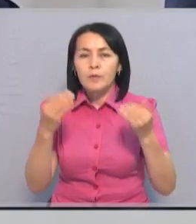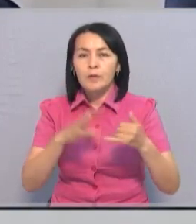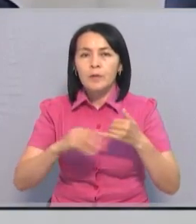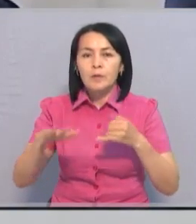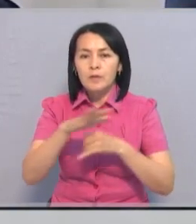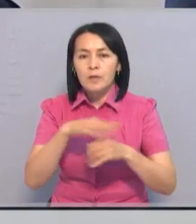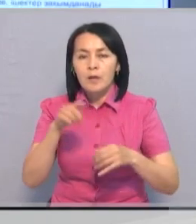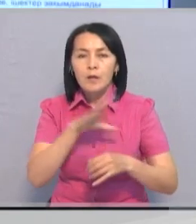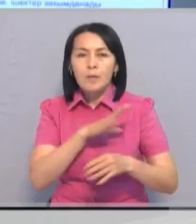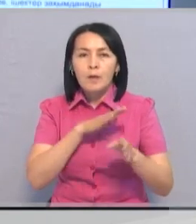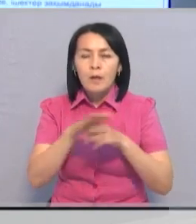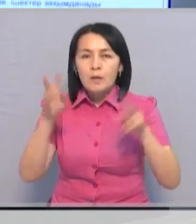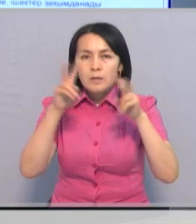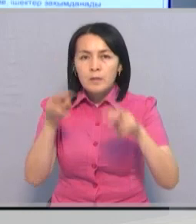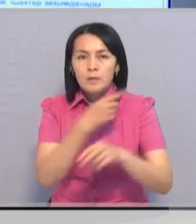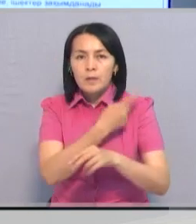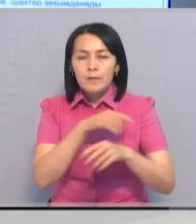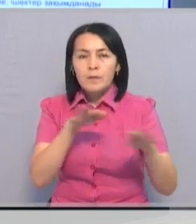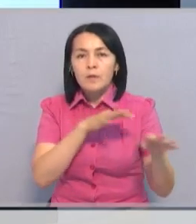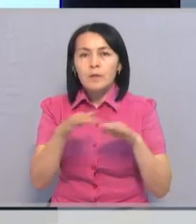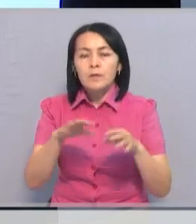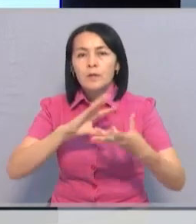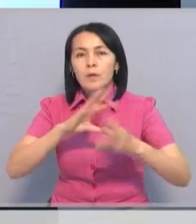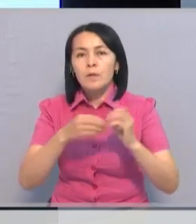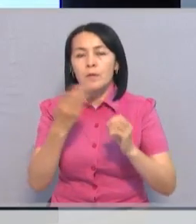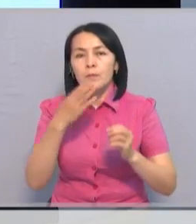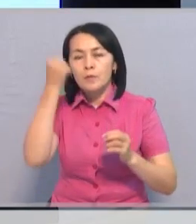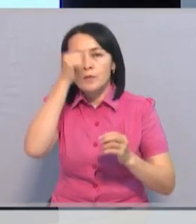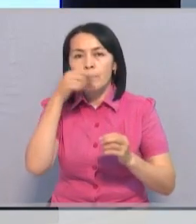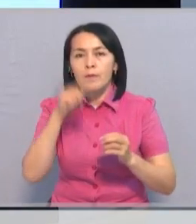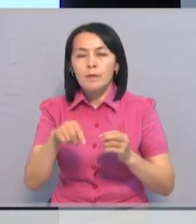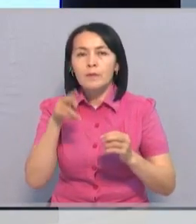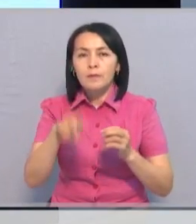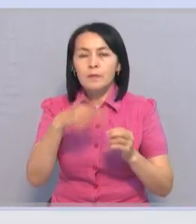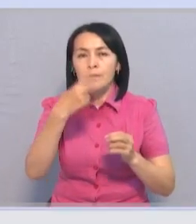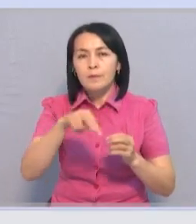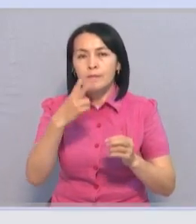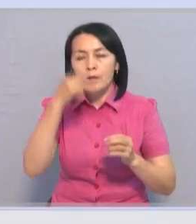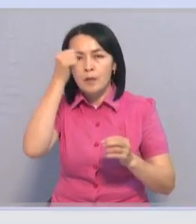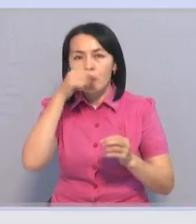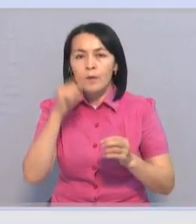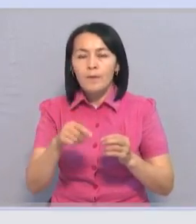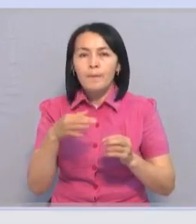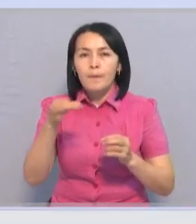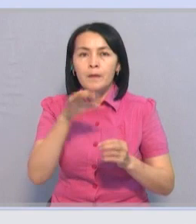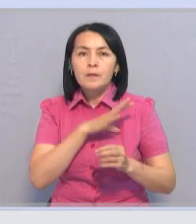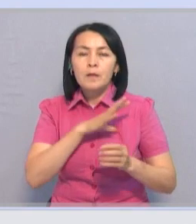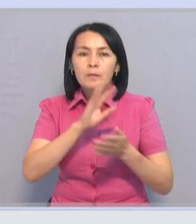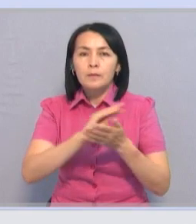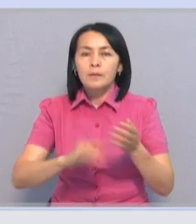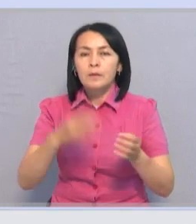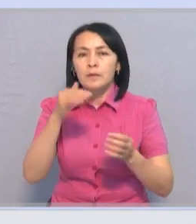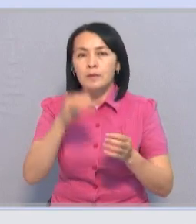территории. Был проведен анализ ветеринарных мероприятий по итогам прошлого года. В 2022 году в регионе было